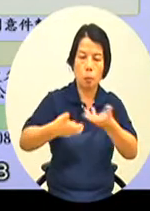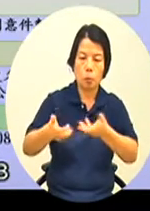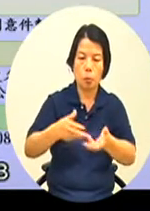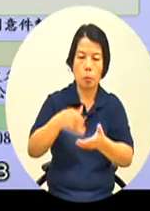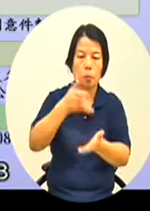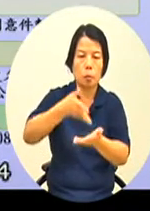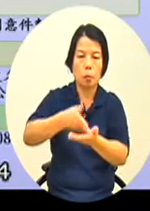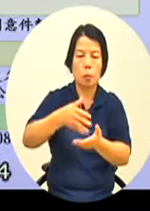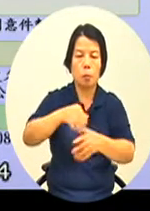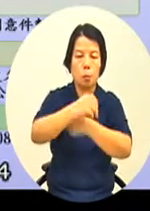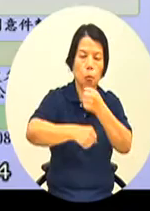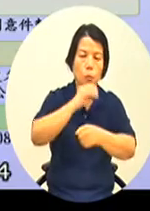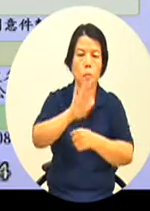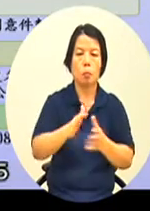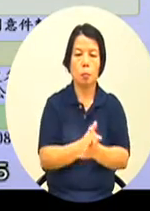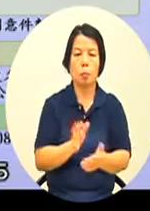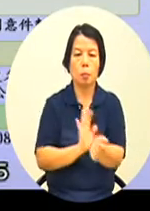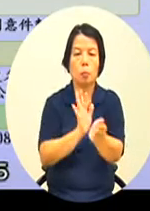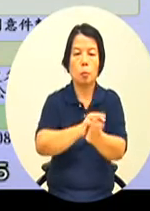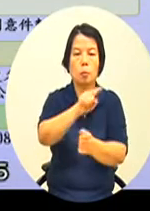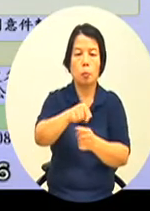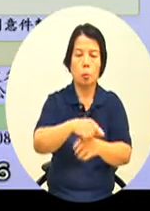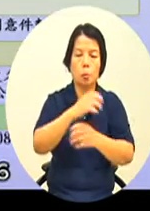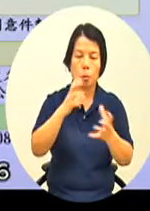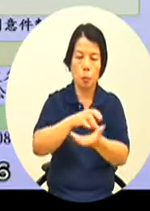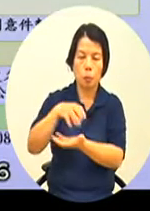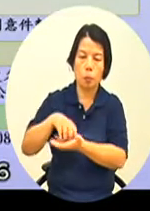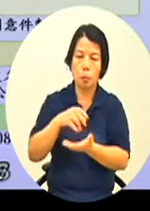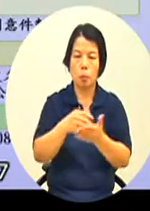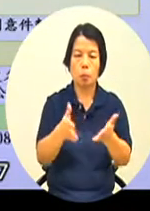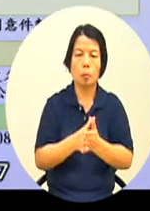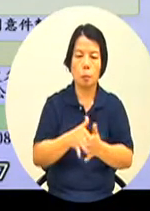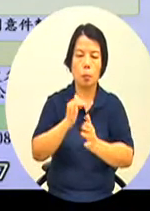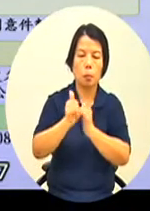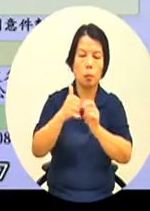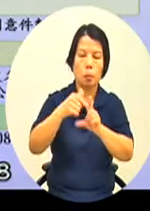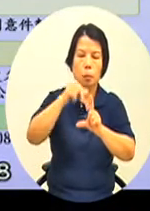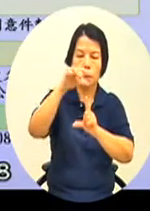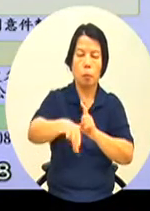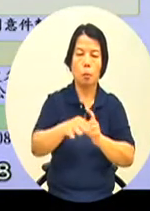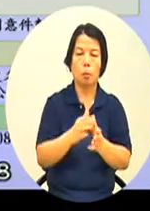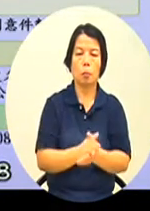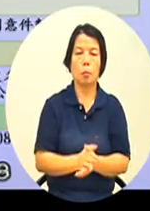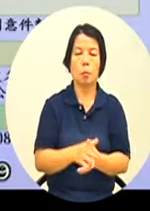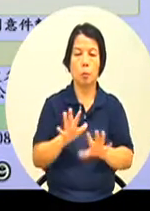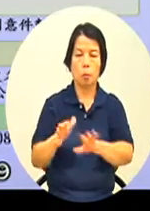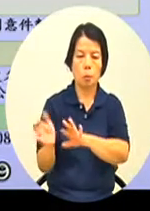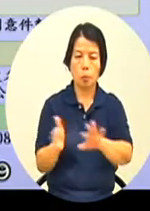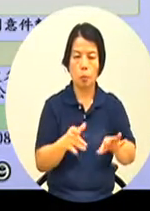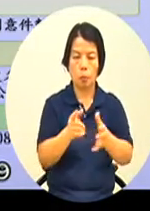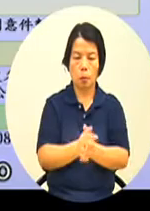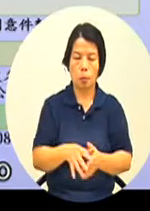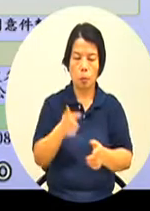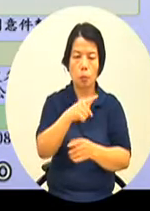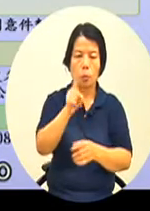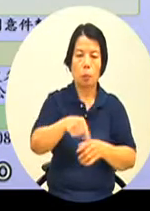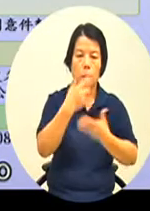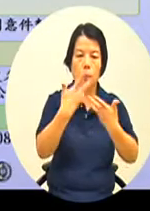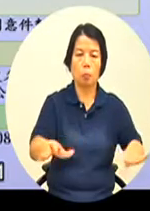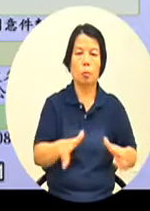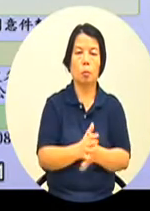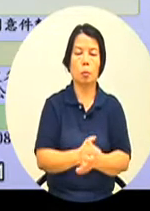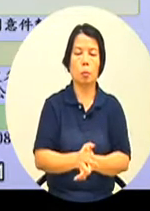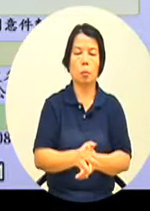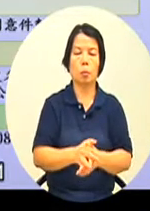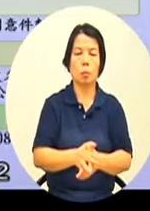动，我们也完成了辅导宗教团体办理设立登记的部分。那这个部分我们也完成了